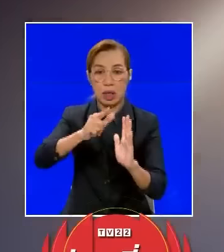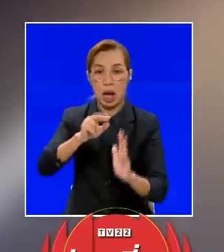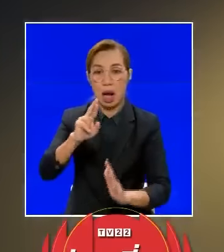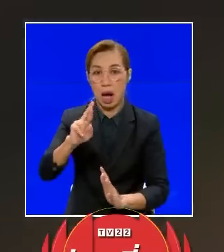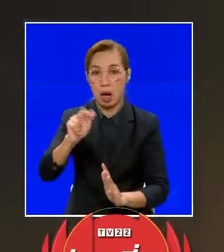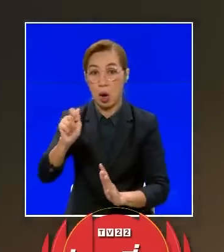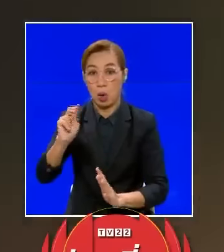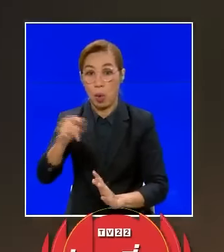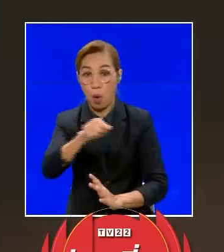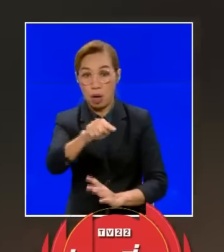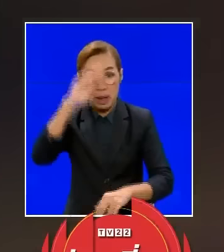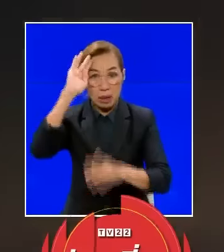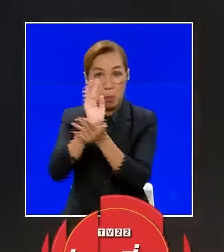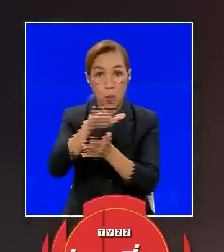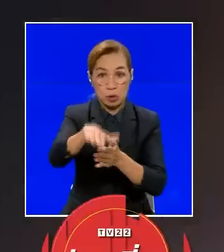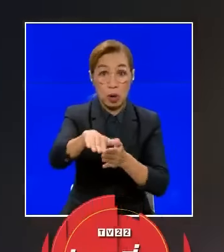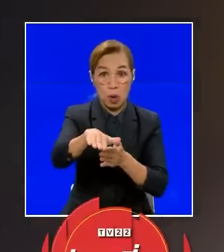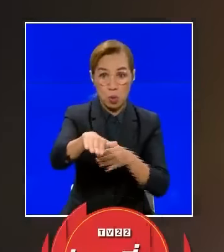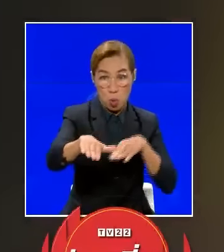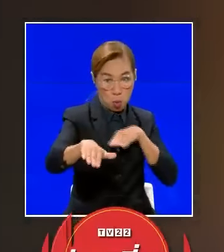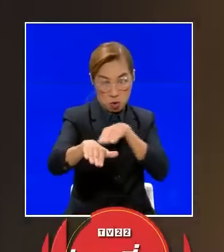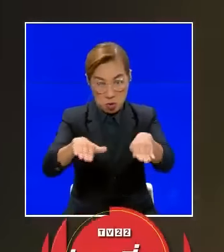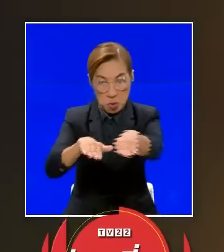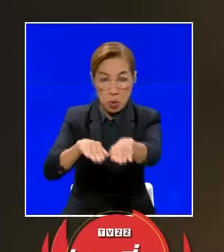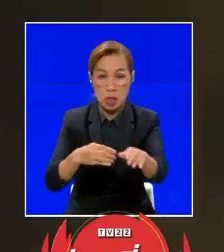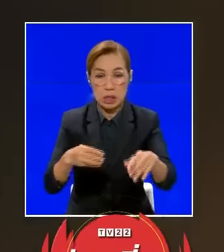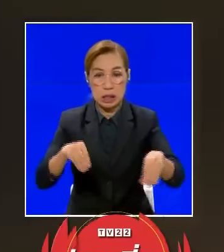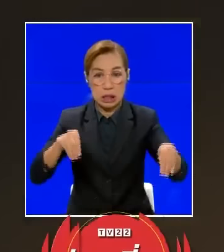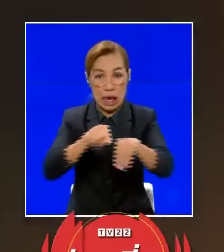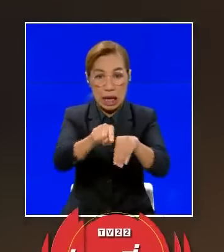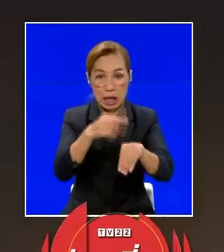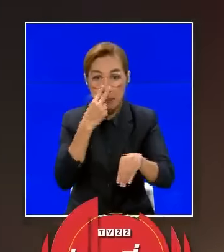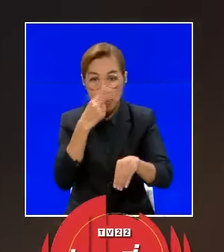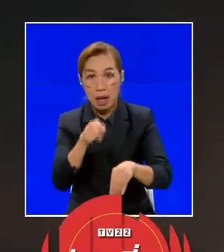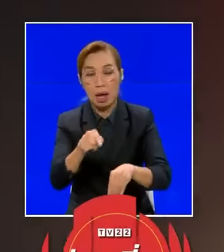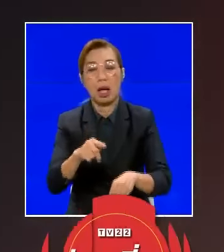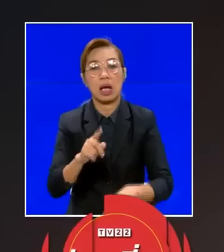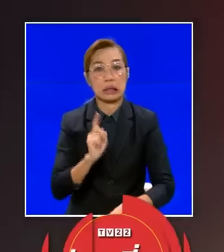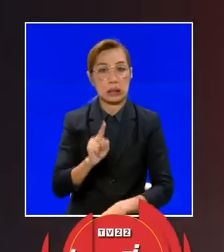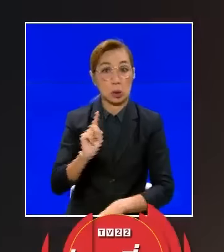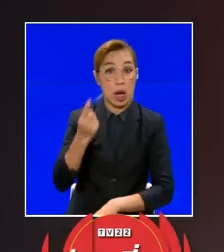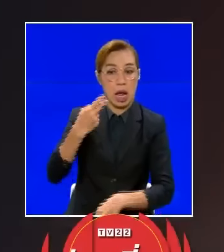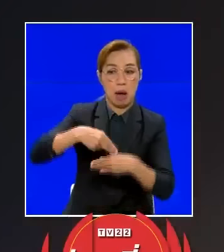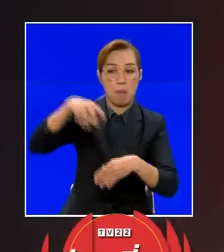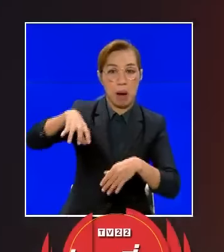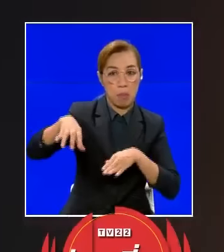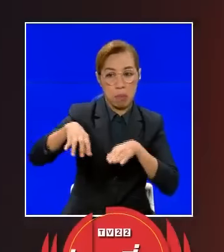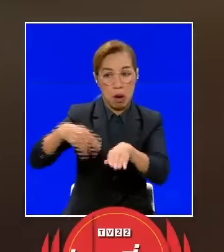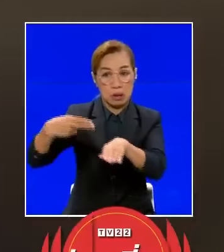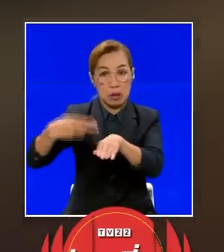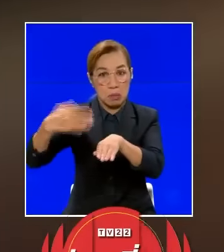จนะครับเติมเสร็จปุ๊บเหยียบหนีออกมาเลยครับจากปั๊มครับ